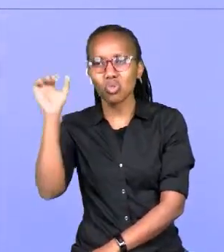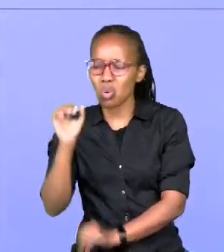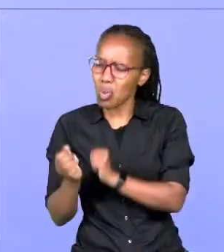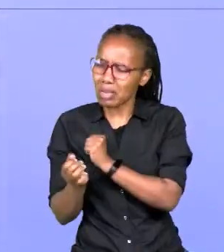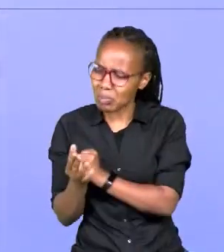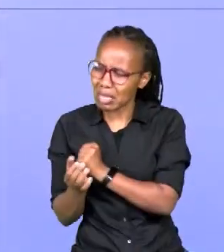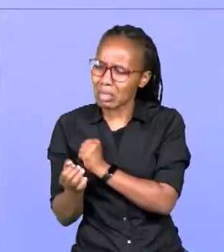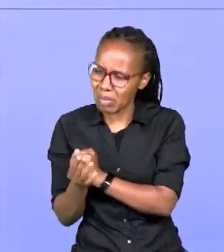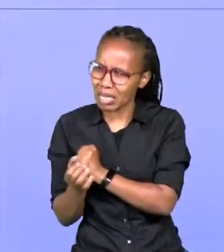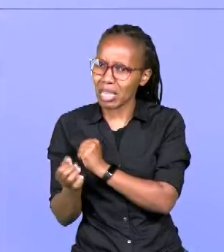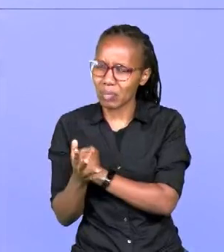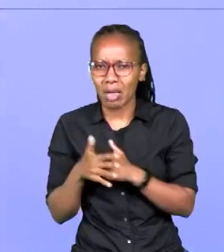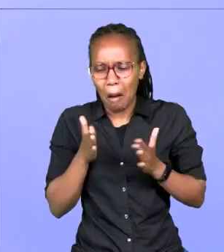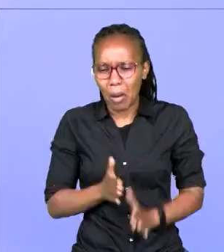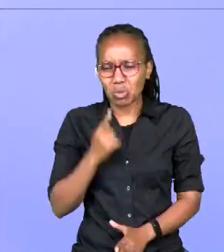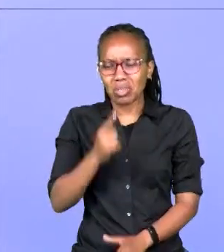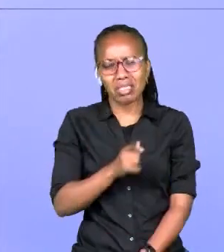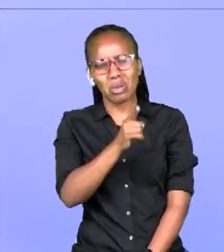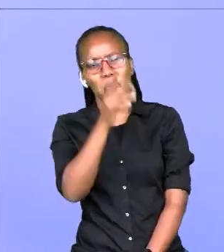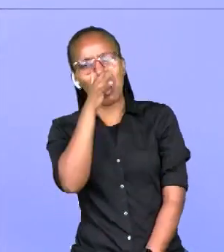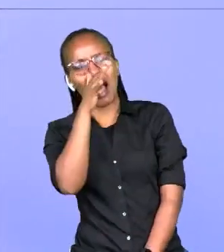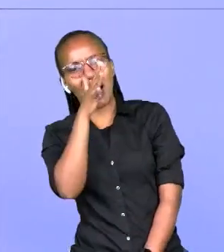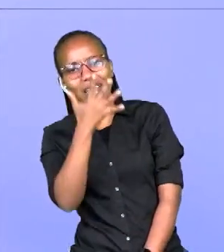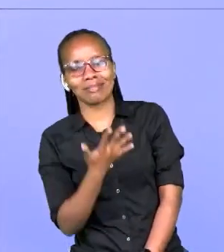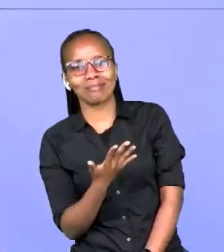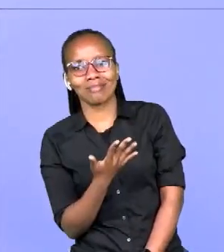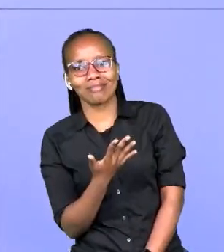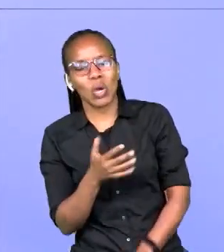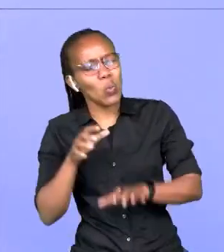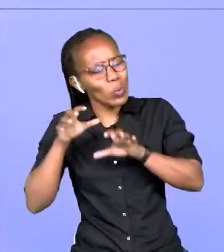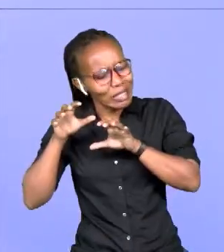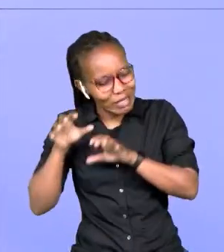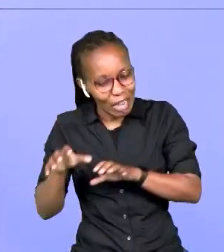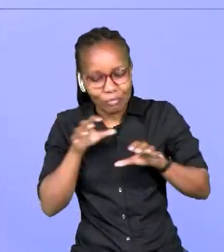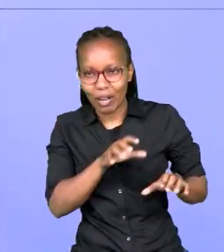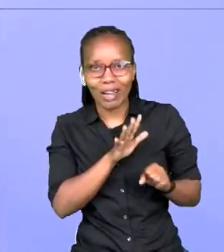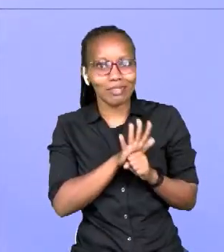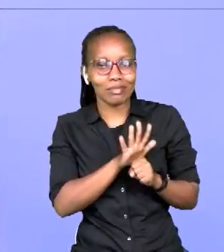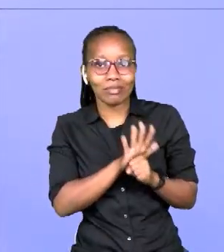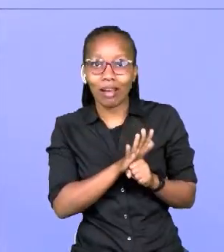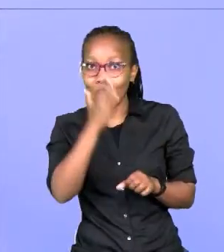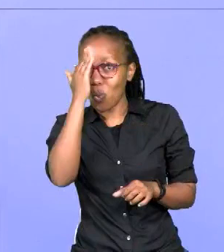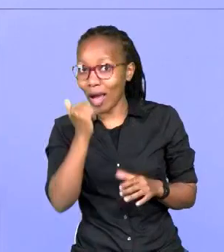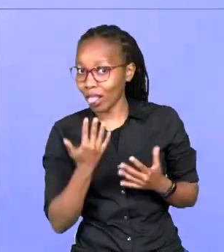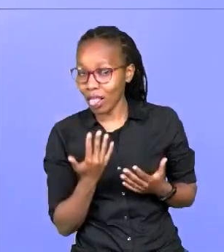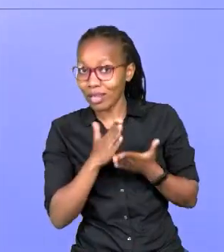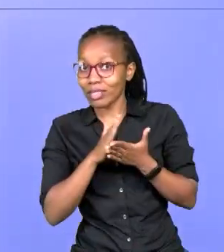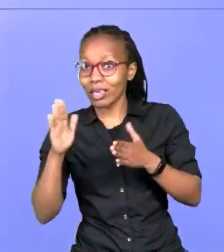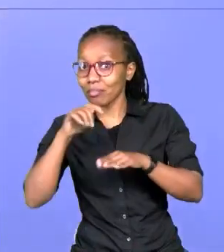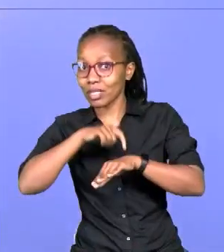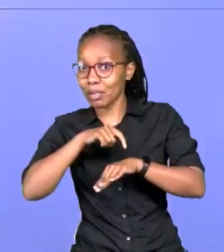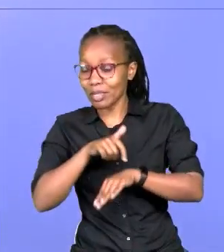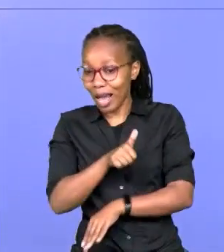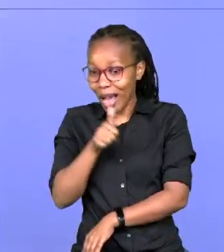mtu anakwambia unamtaganya. Sasa tunapitianga hali mgumu sana. Juu hata unapataga na